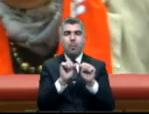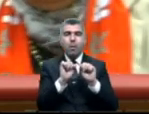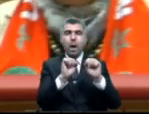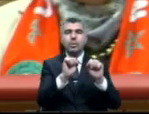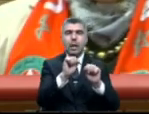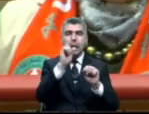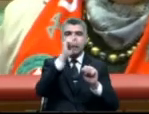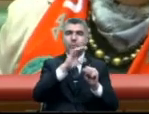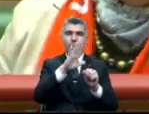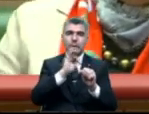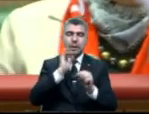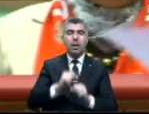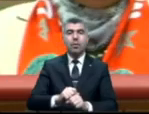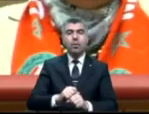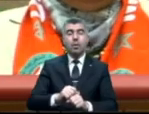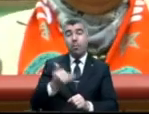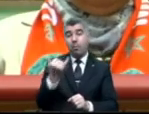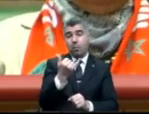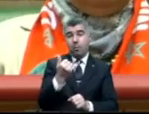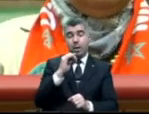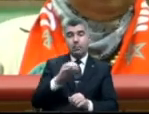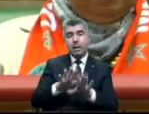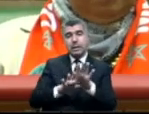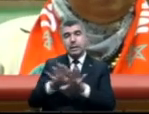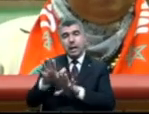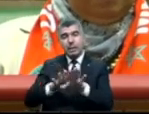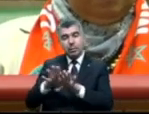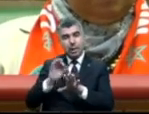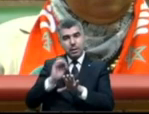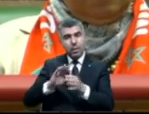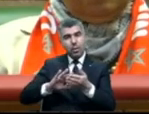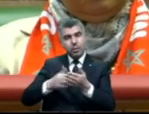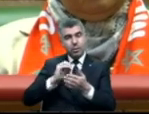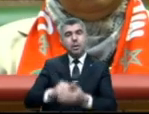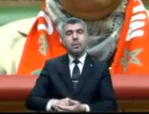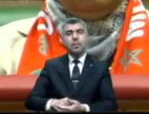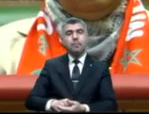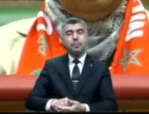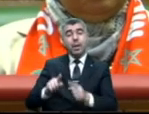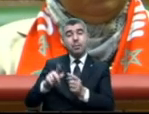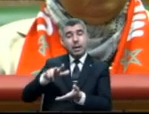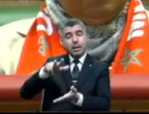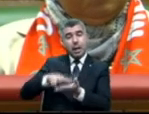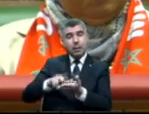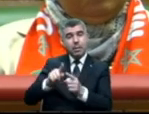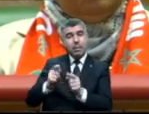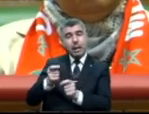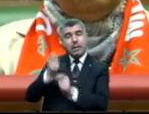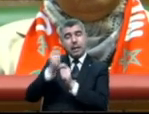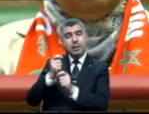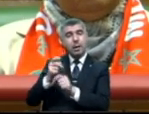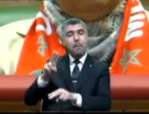التي يعرفها قطاع الصيد البحري، سواء على مستوى تدبير المصايد، مخطط التهيئة الذي يعتمد الراحة البيولوجية التي